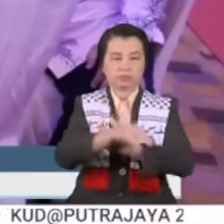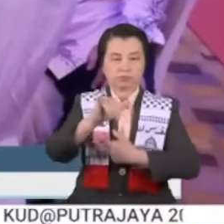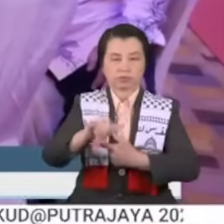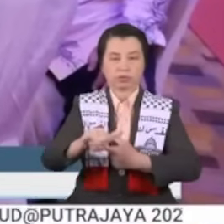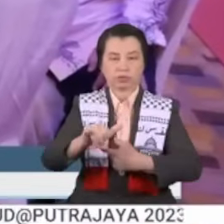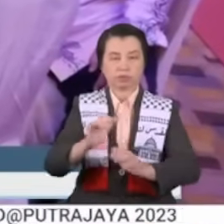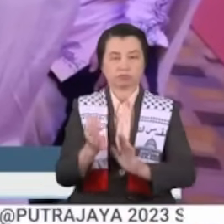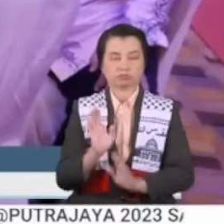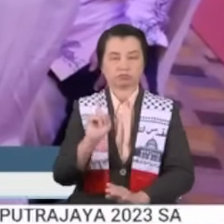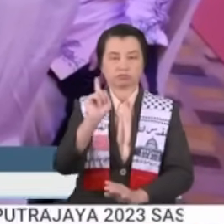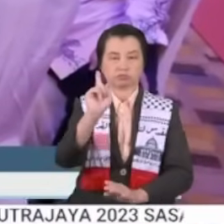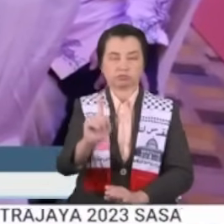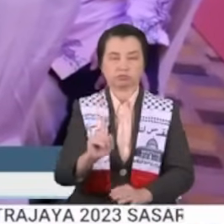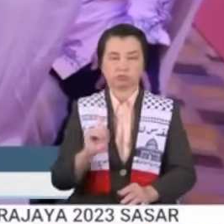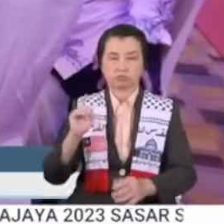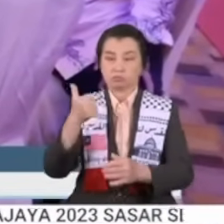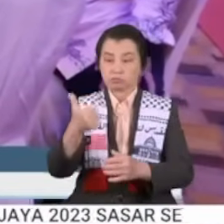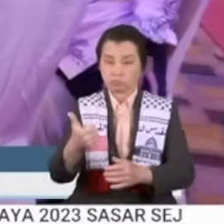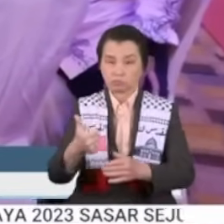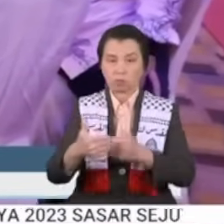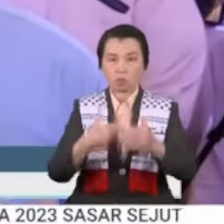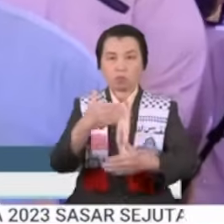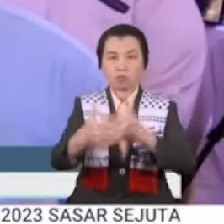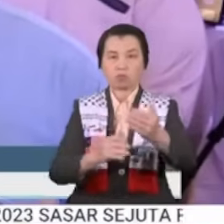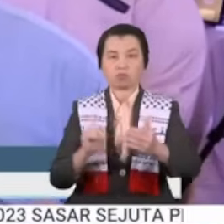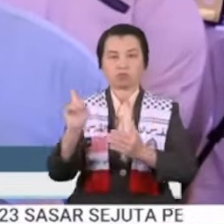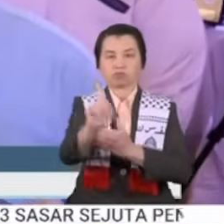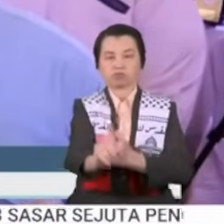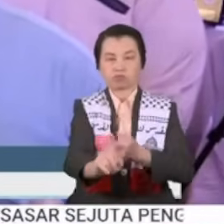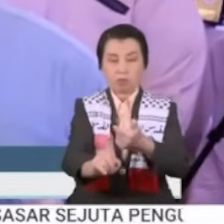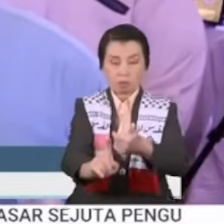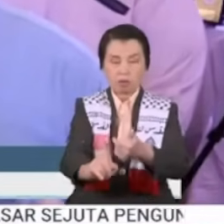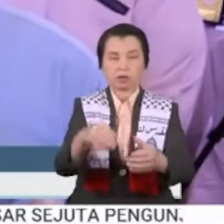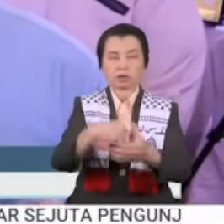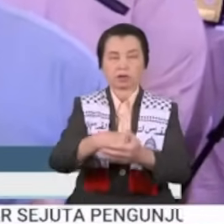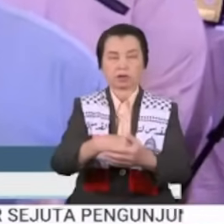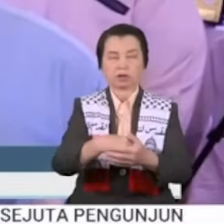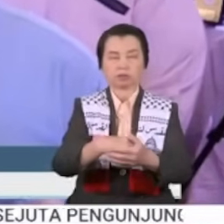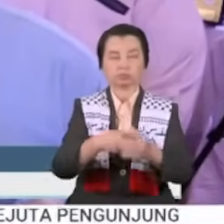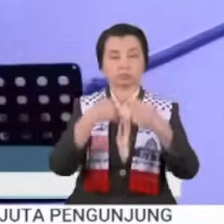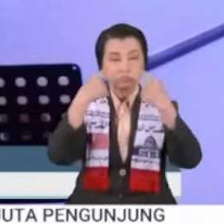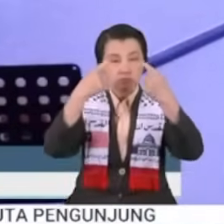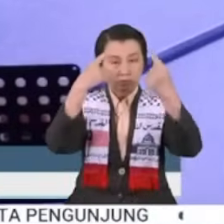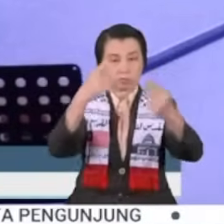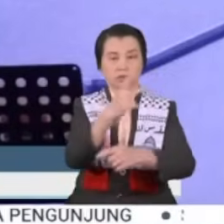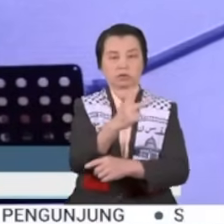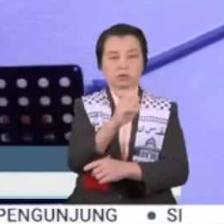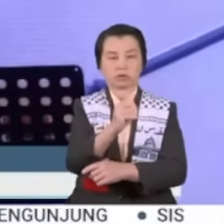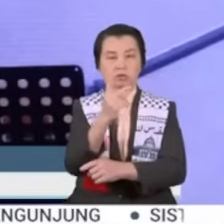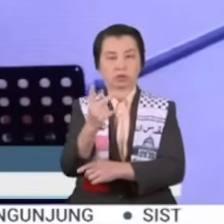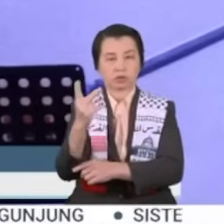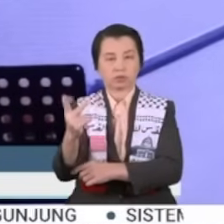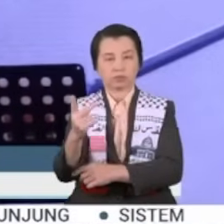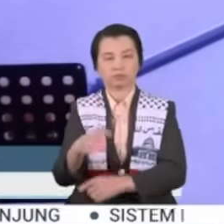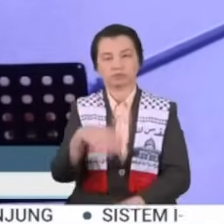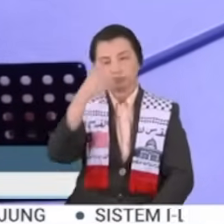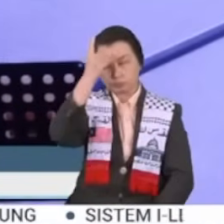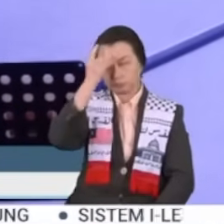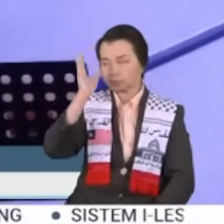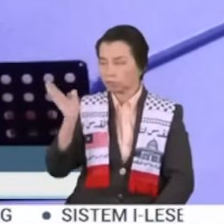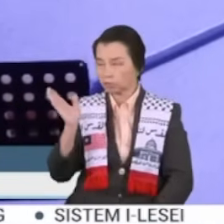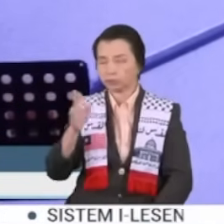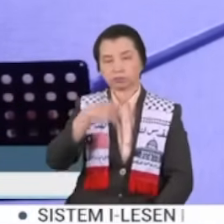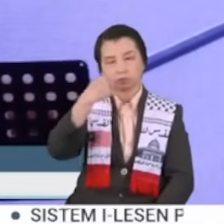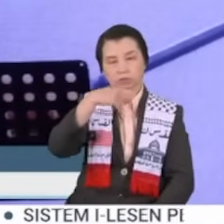yang terkehadapan dalam pencapaian-pencapaian kokurikulum seumpama ini Datuk Arifin berkata